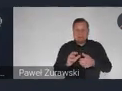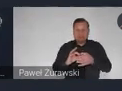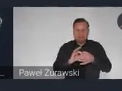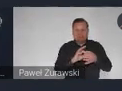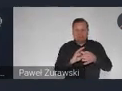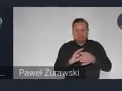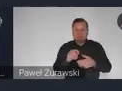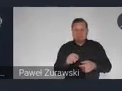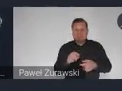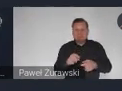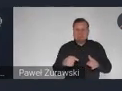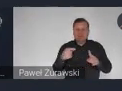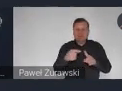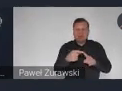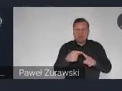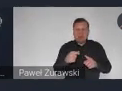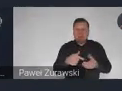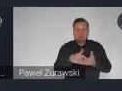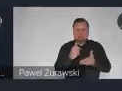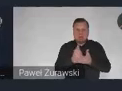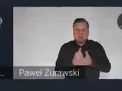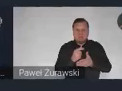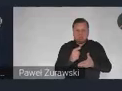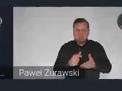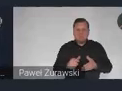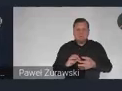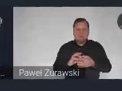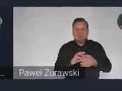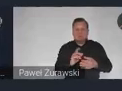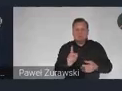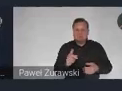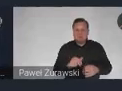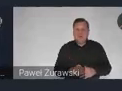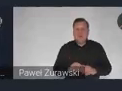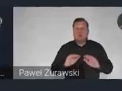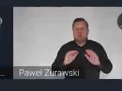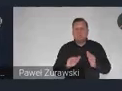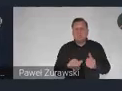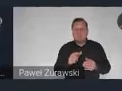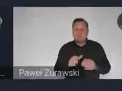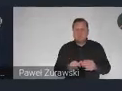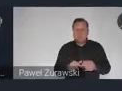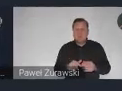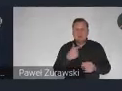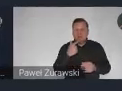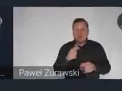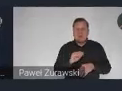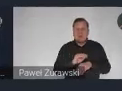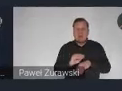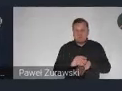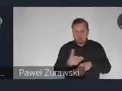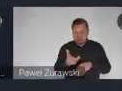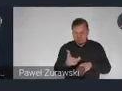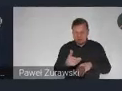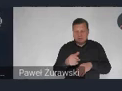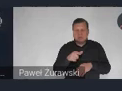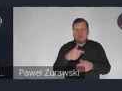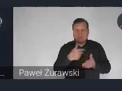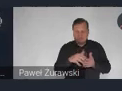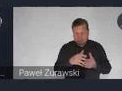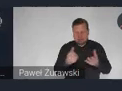realizacją celów statutowych Czyli mówiąc najkrócej tutaj chodzi o tą przestrzeń edukacyjną i rozwoju